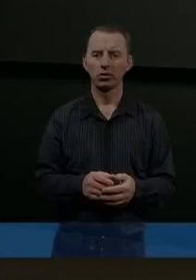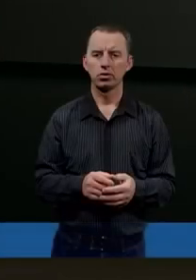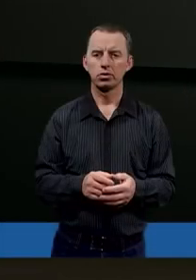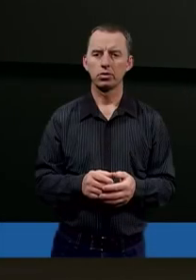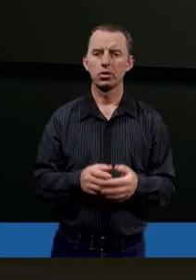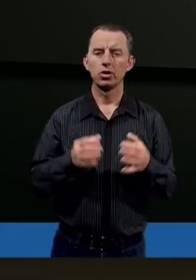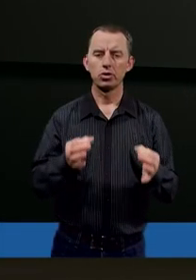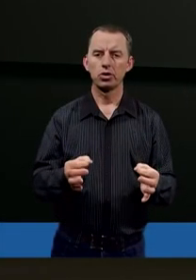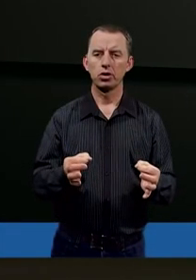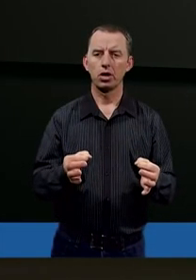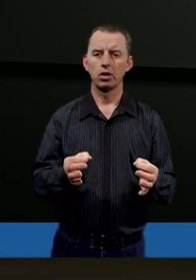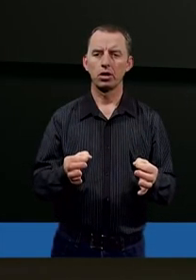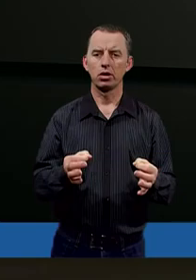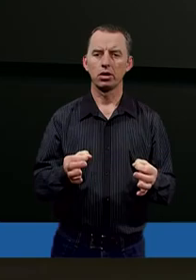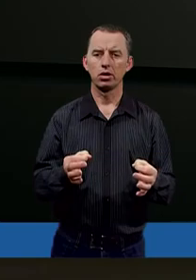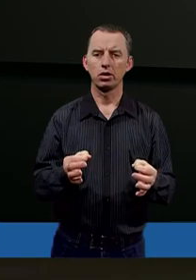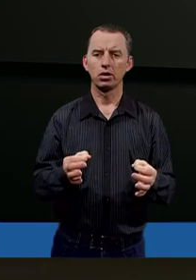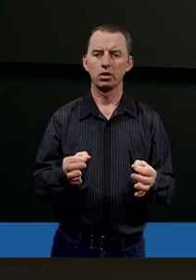Dzisiaj